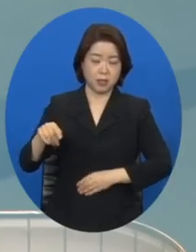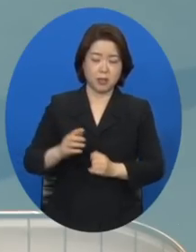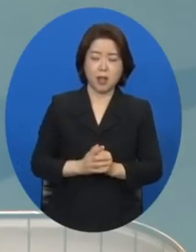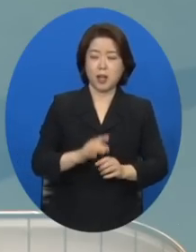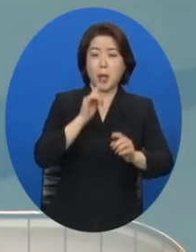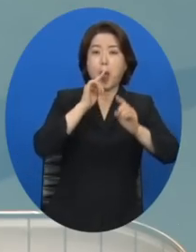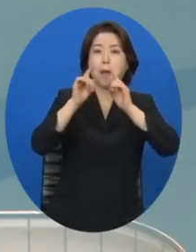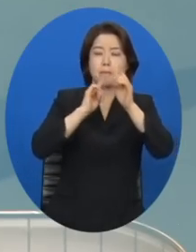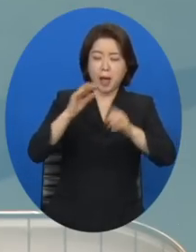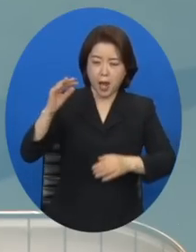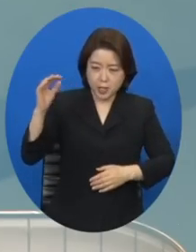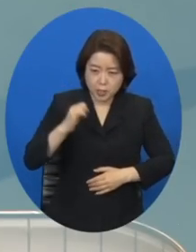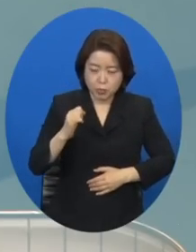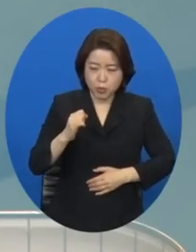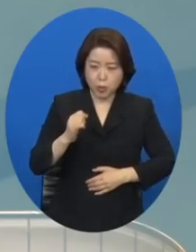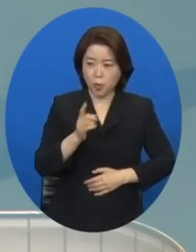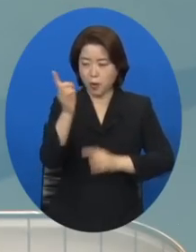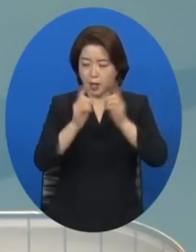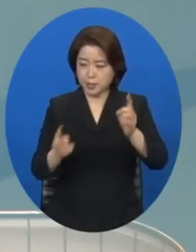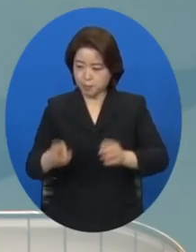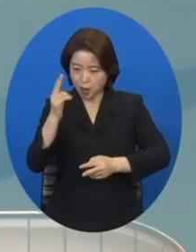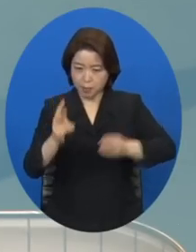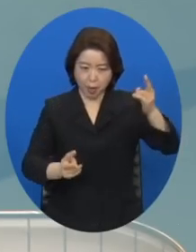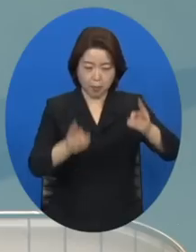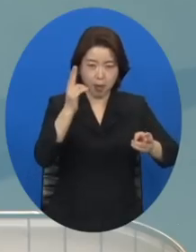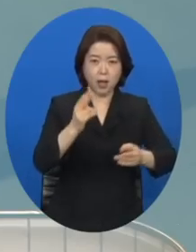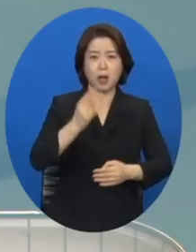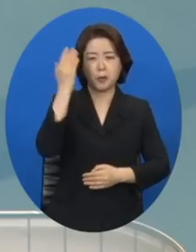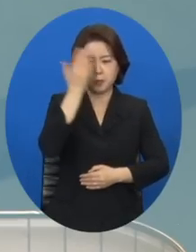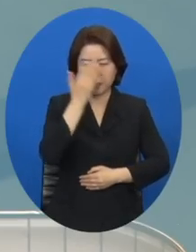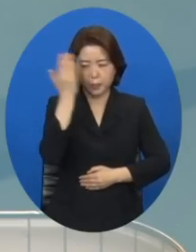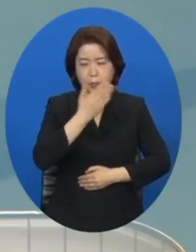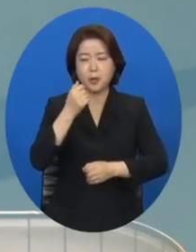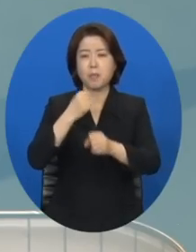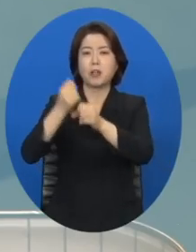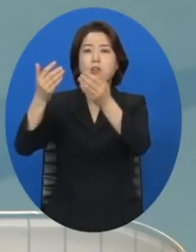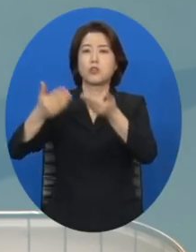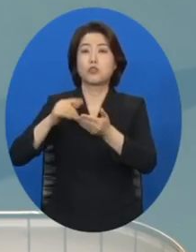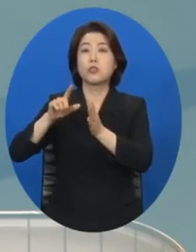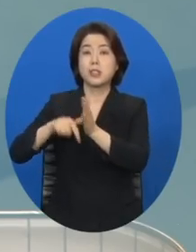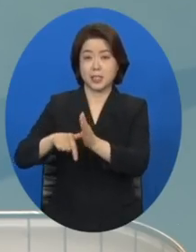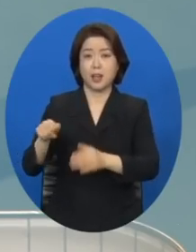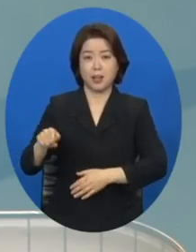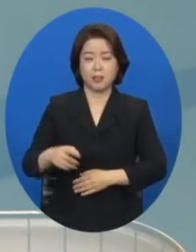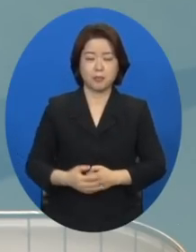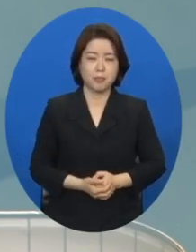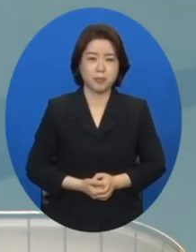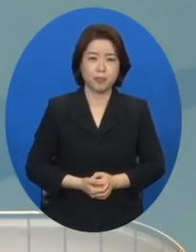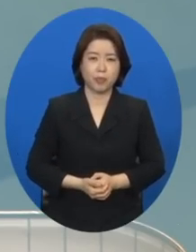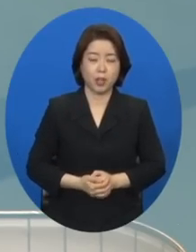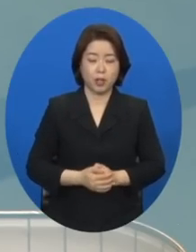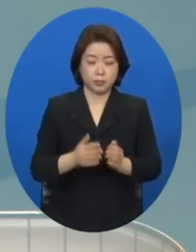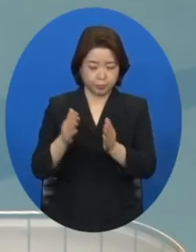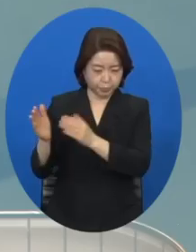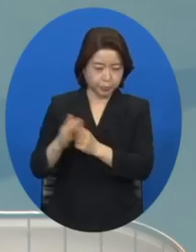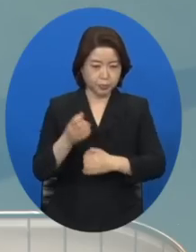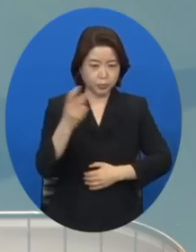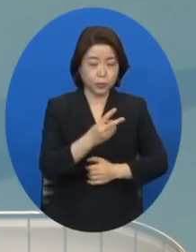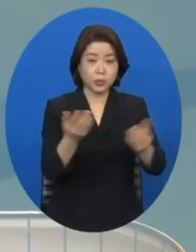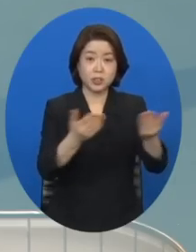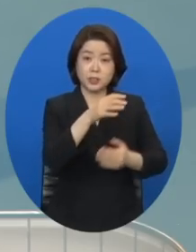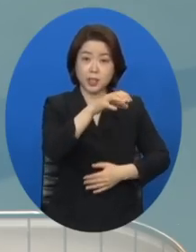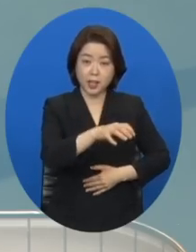우리를 가지치게 하시고 정결케 하시는 그런 시간이었습니다 여러분 직장에서의 모습은 어떻습니까